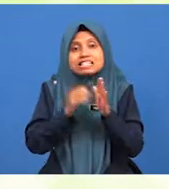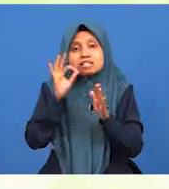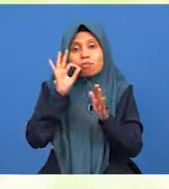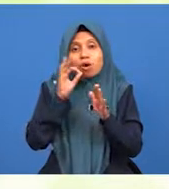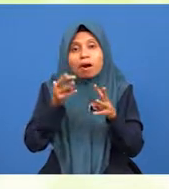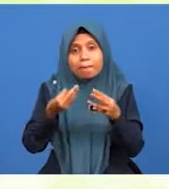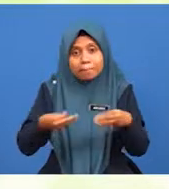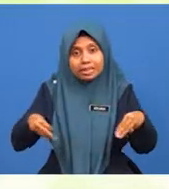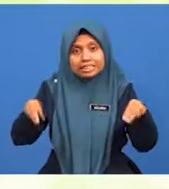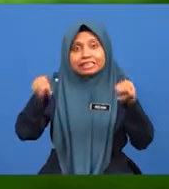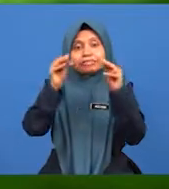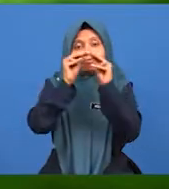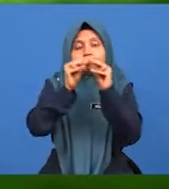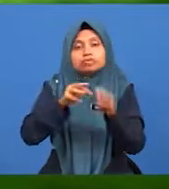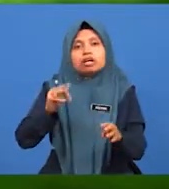sebuah masjid.